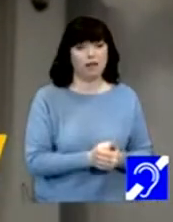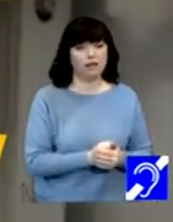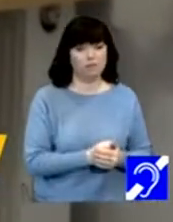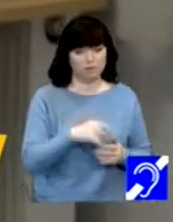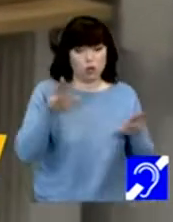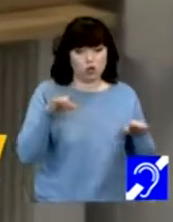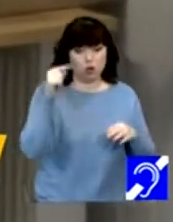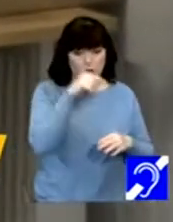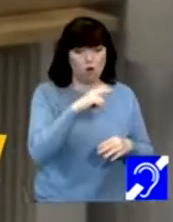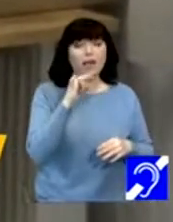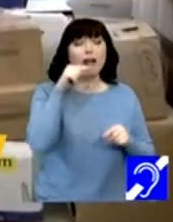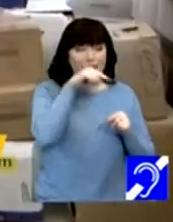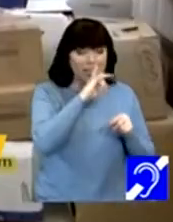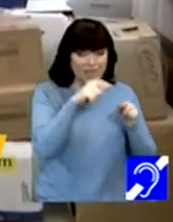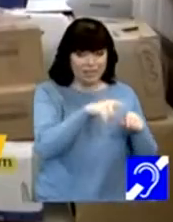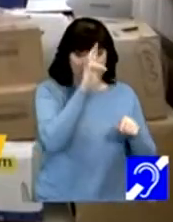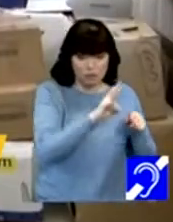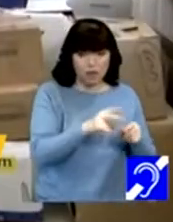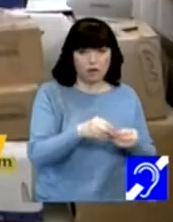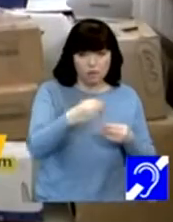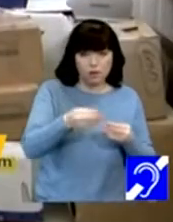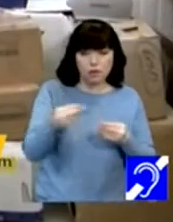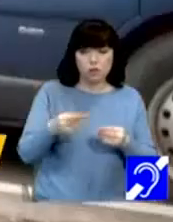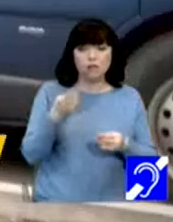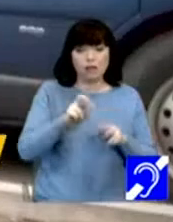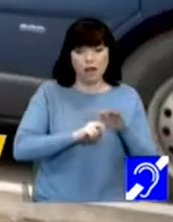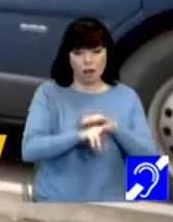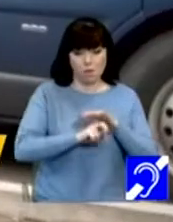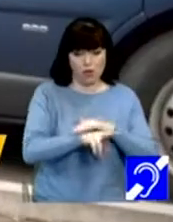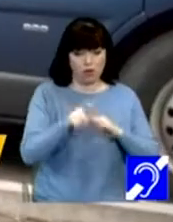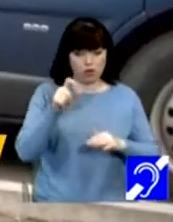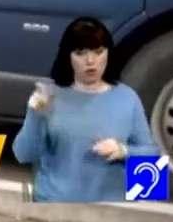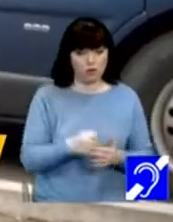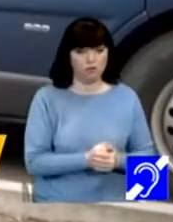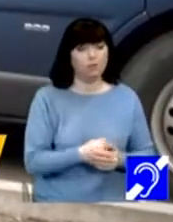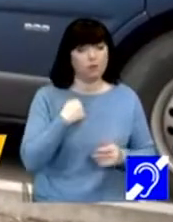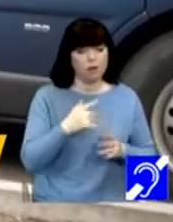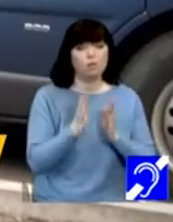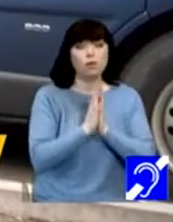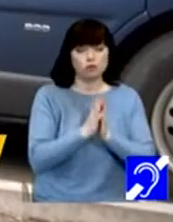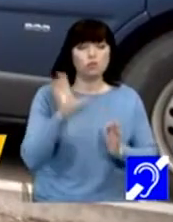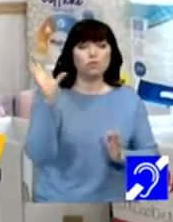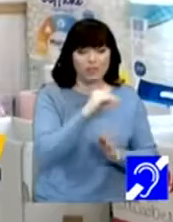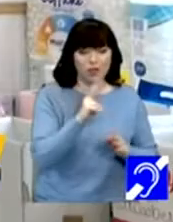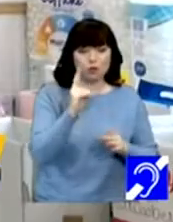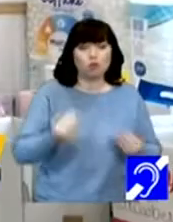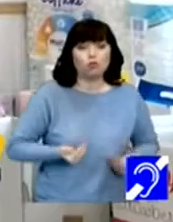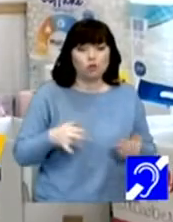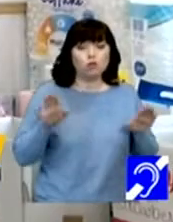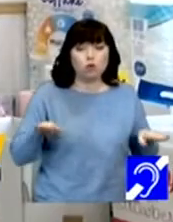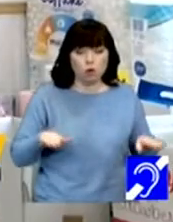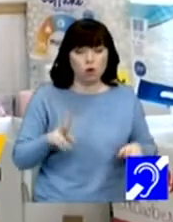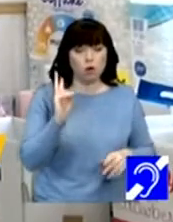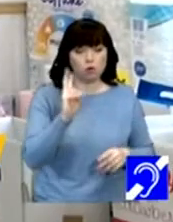Brâncoveni din Soroca și de aici sunt împărțite refugiaților. Fac apel către toți sorocenii care pot